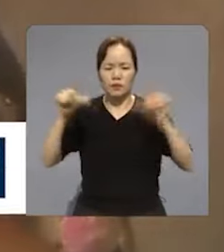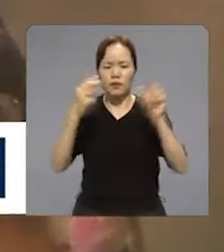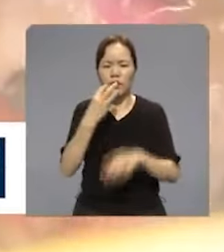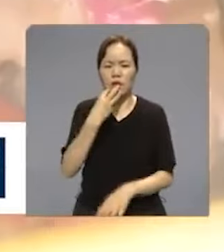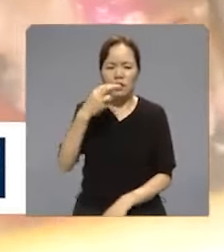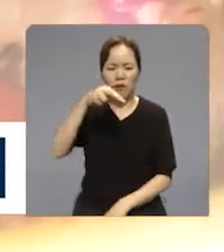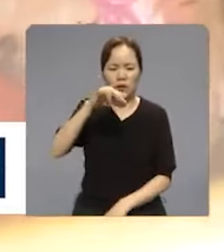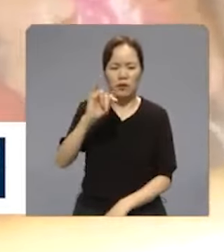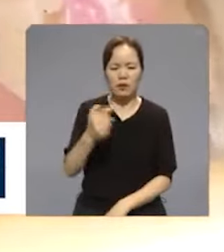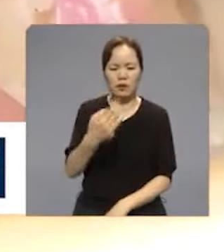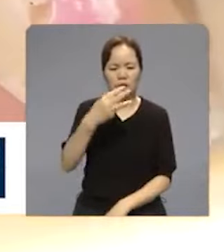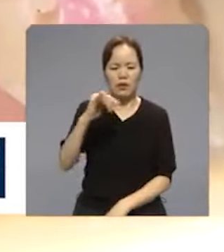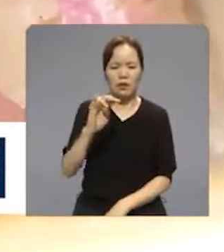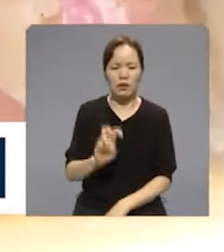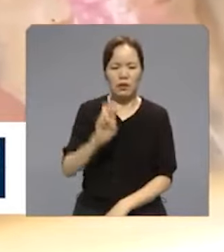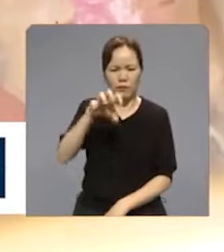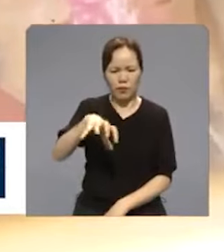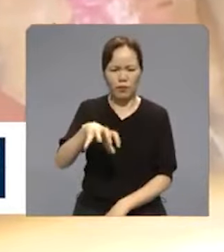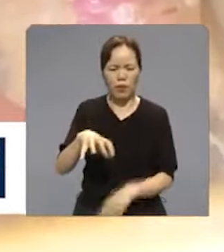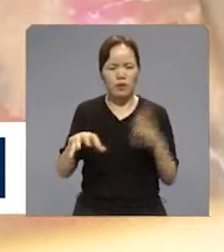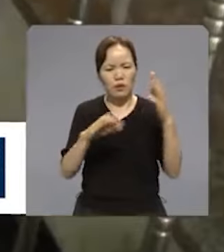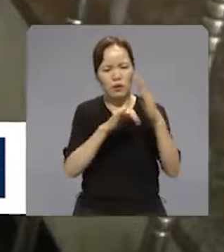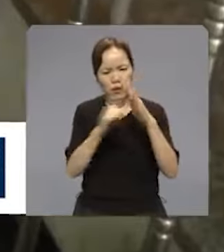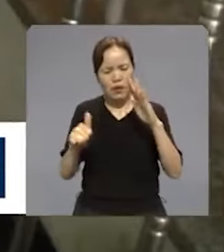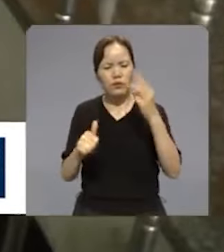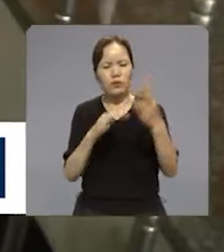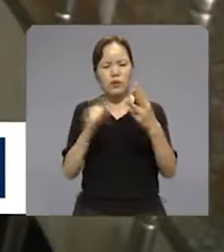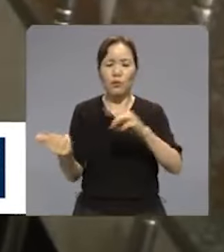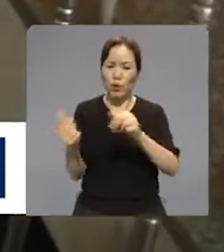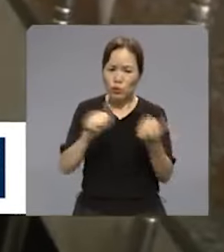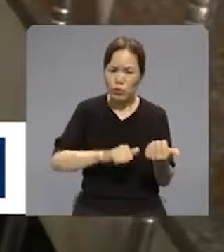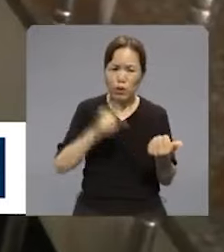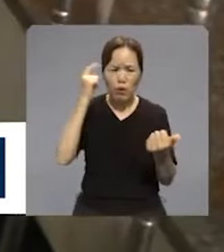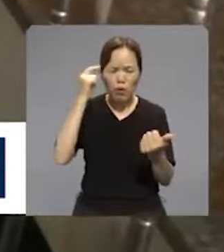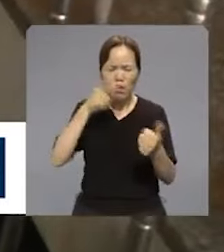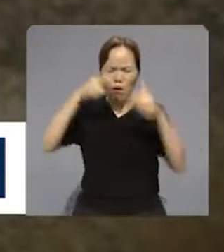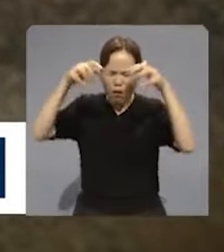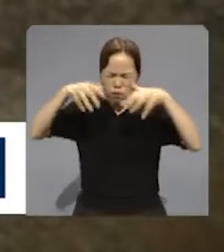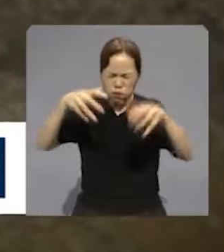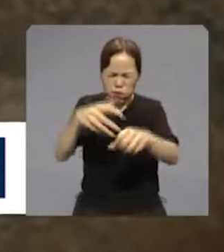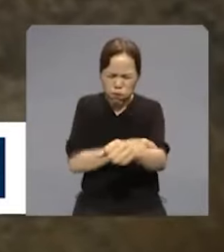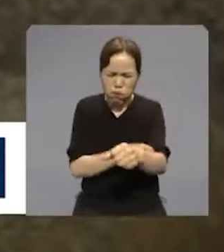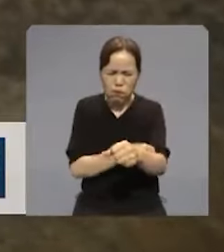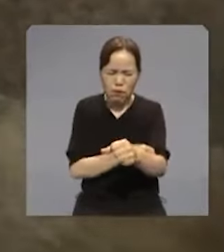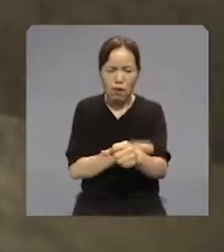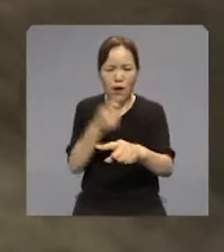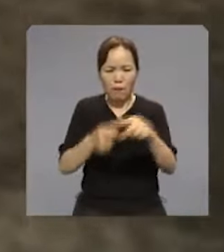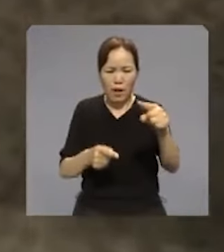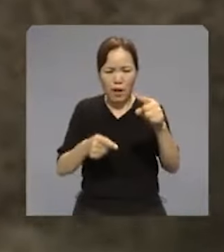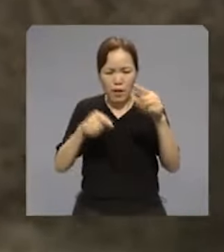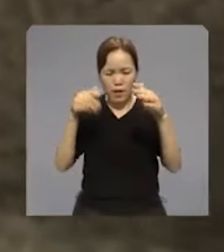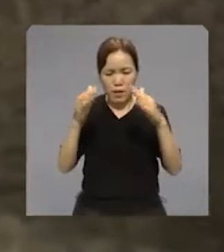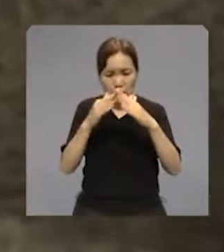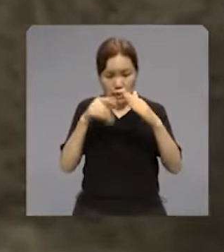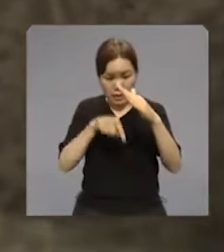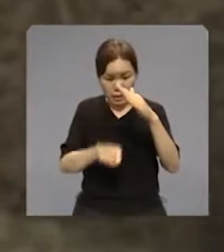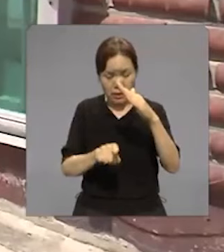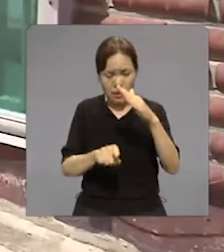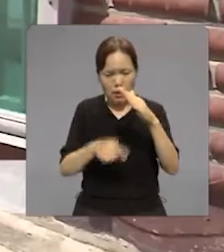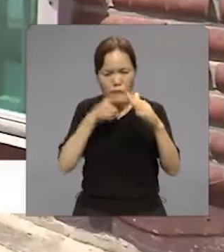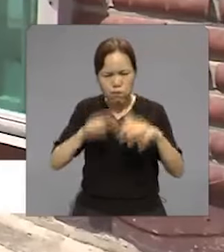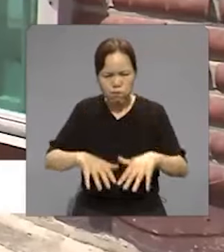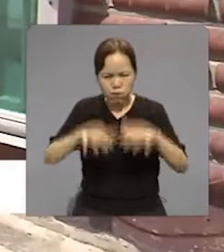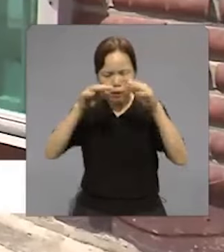신림동에서 일가족 3명이 숨진 사고도 폭우로 반지하 주택이 물에 잠기면서 발생했습니다. 하지만